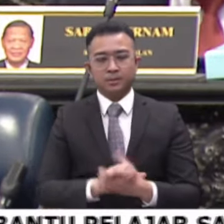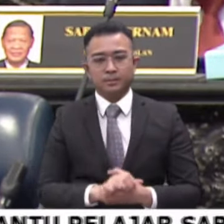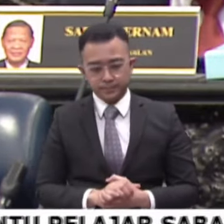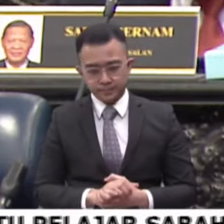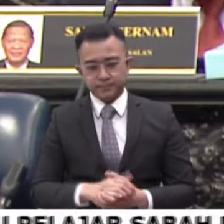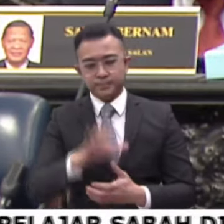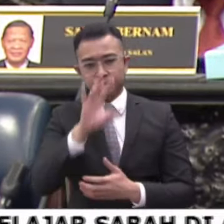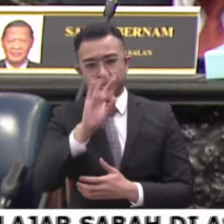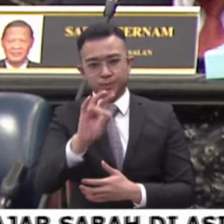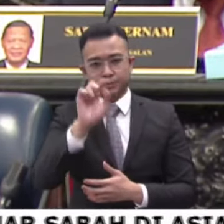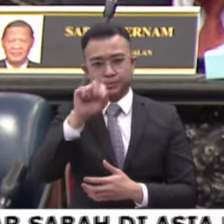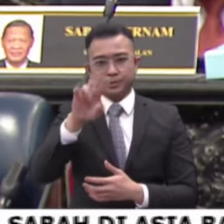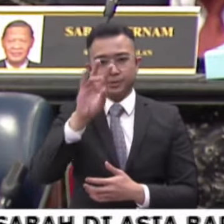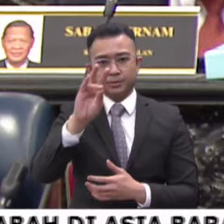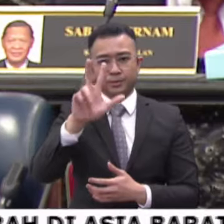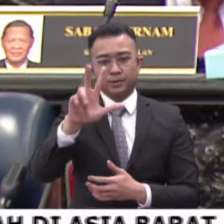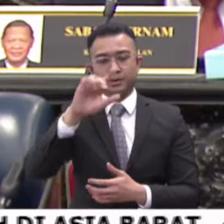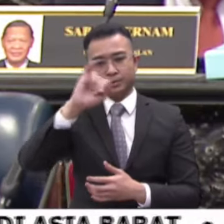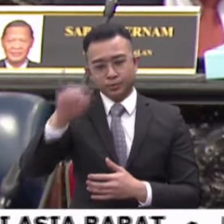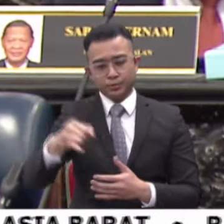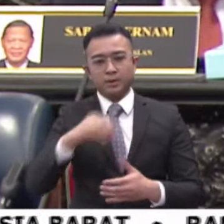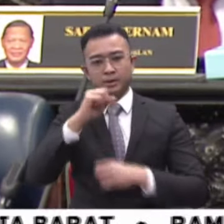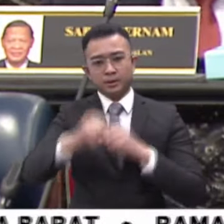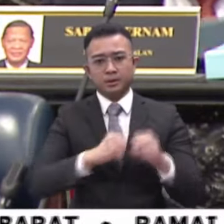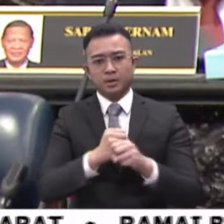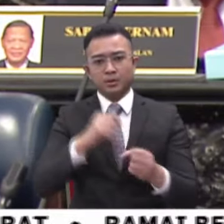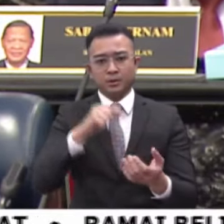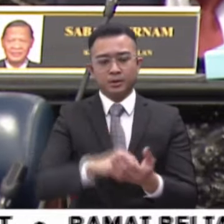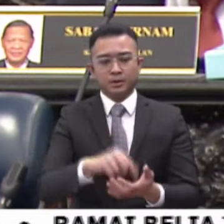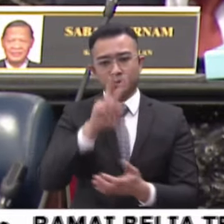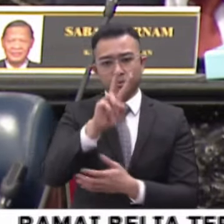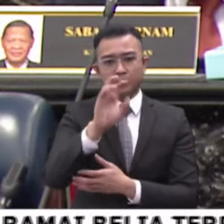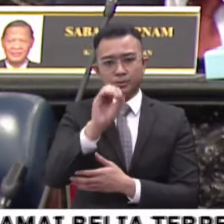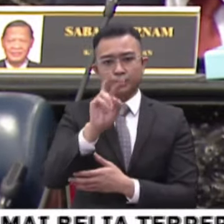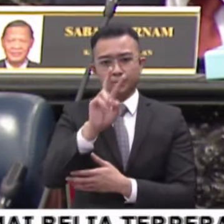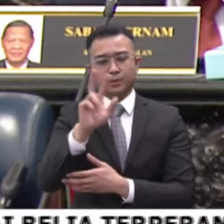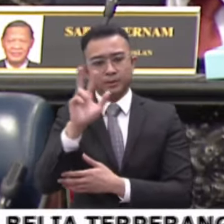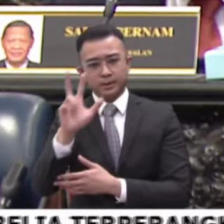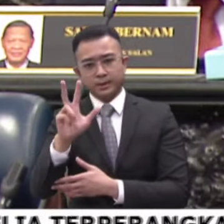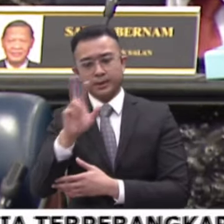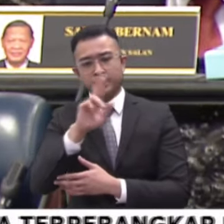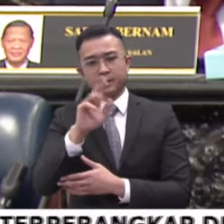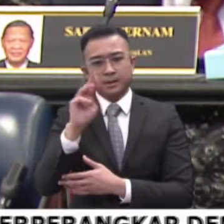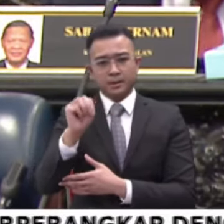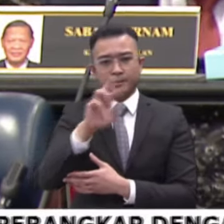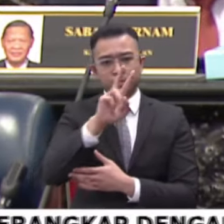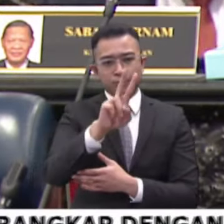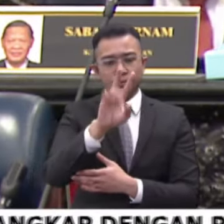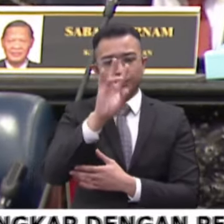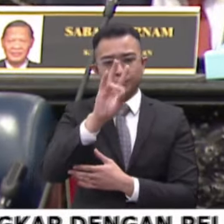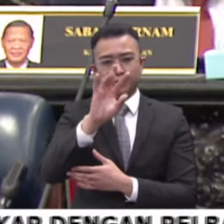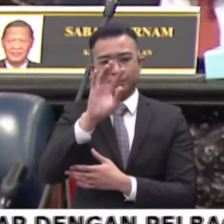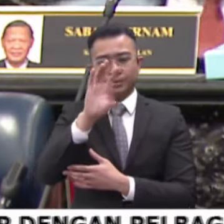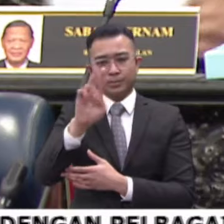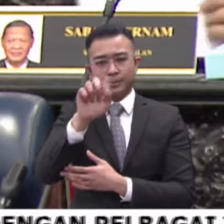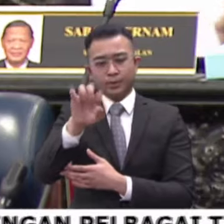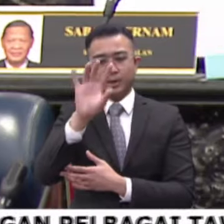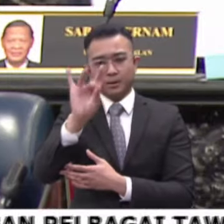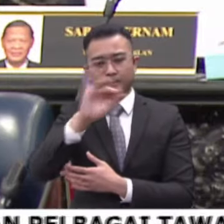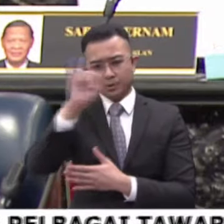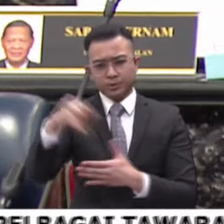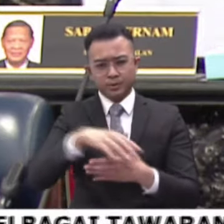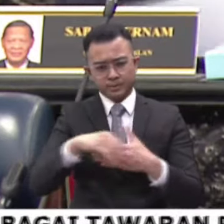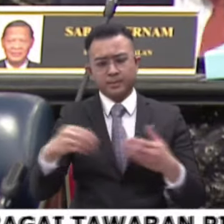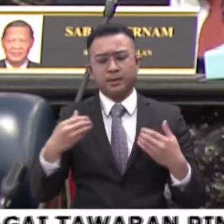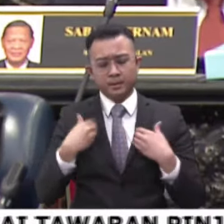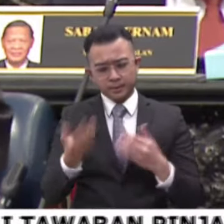RM 73.3 juta. Tahun ini 2023 sebanyak RM 74.8 juta.